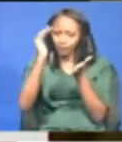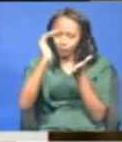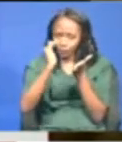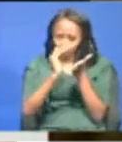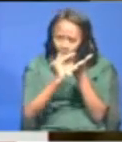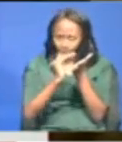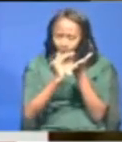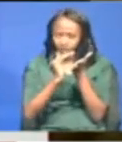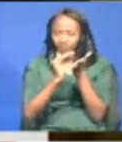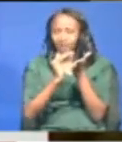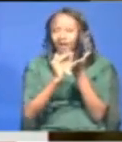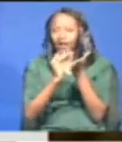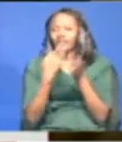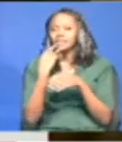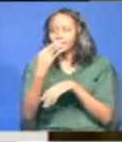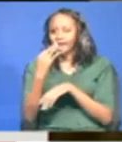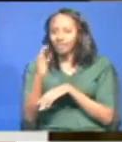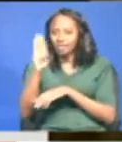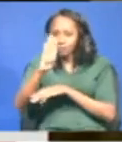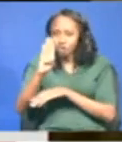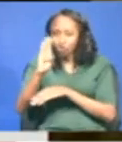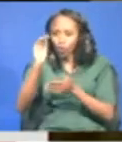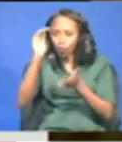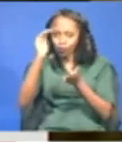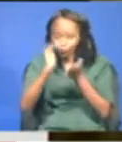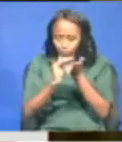300. Tuondoe zile vitu ambazo